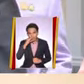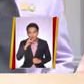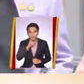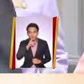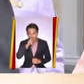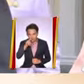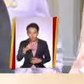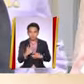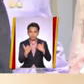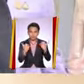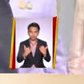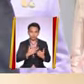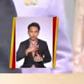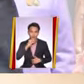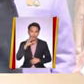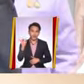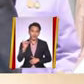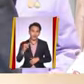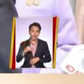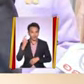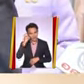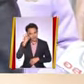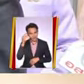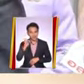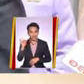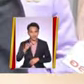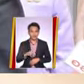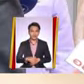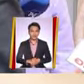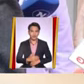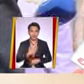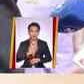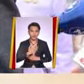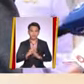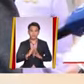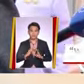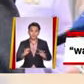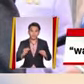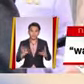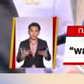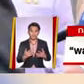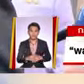ไปถามผมเองไม่พูดอะไรเลยผมยังไม่คิดอะไรเลยผมอยู่เฉยแท้เลย